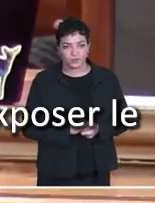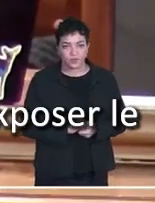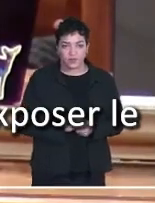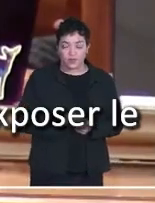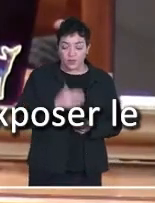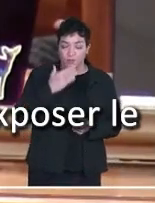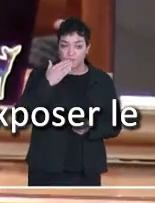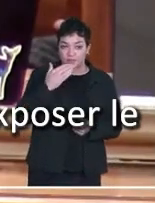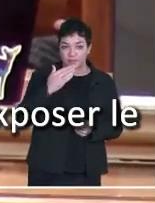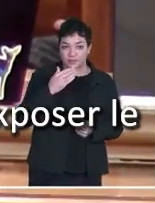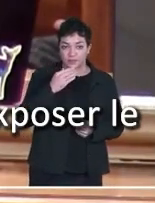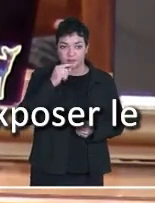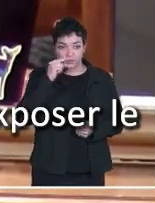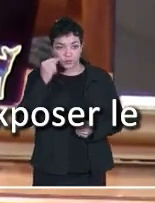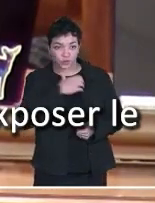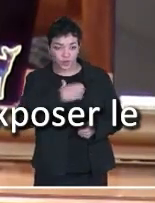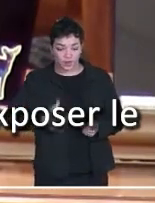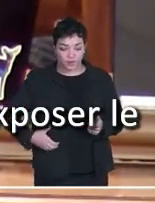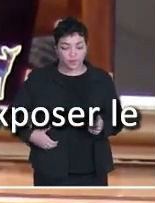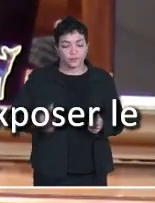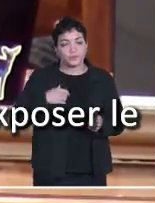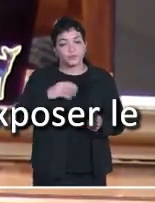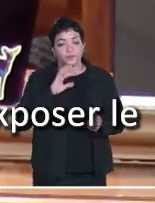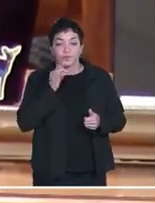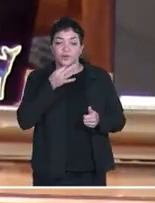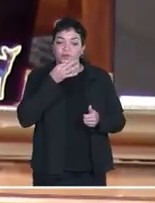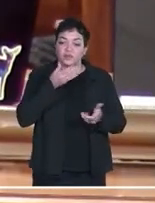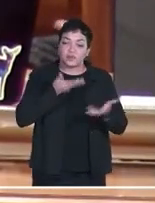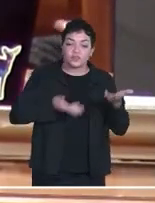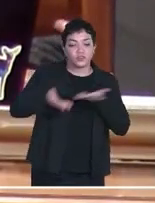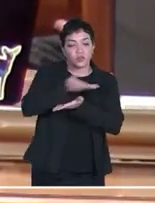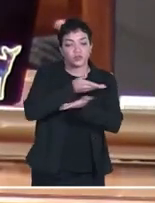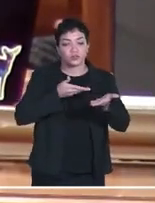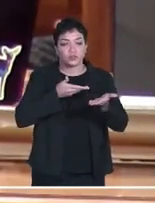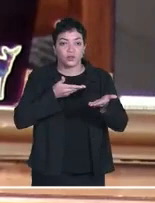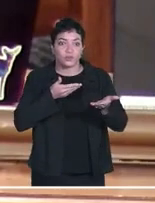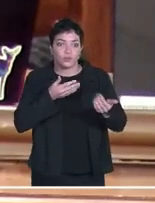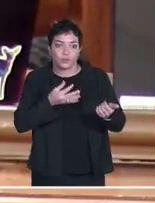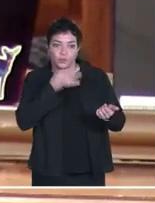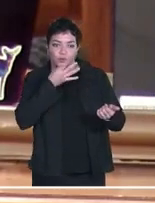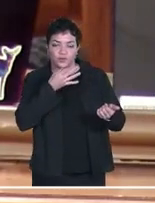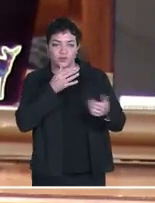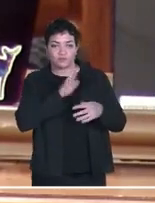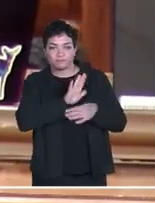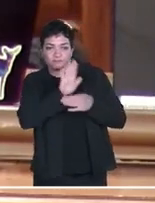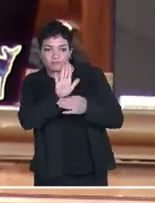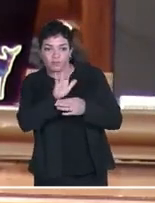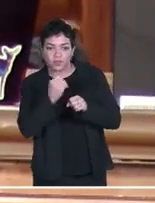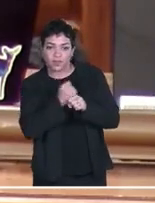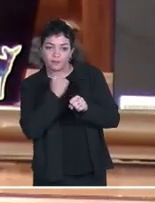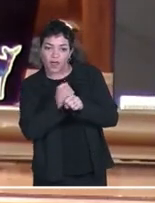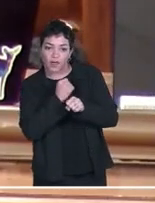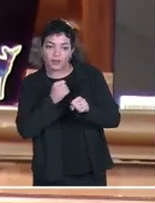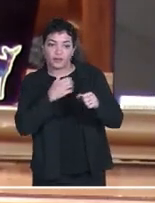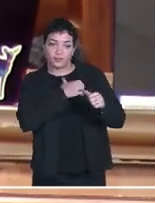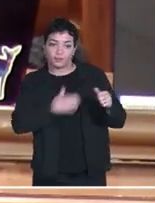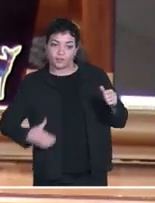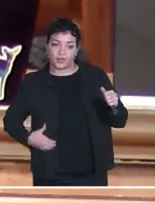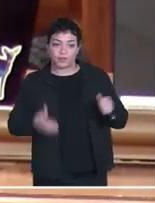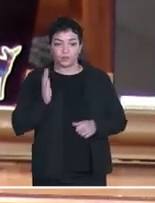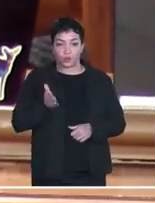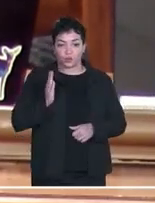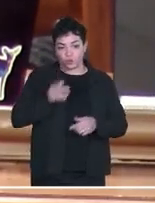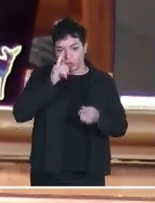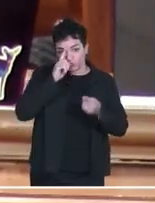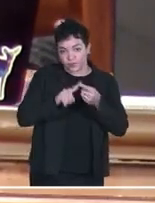J'aimerais profiter de ce temps d'échange pour exposer le travail que mène la mairie de Bordeaux sur la biodiversité. Pareil, pour rendre